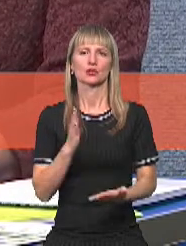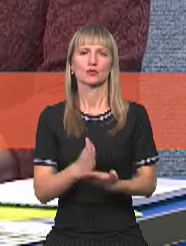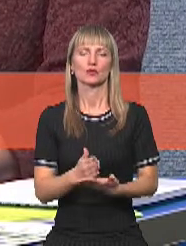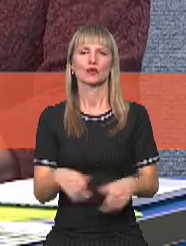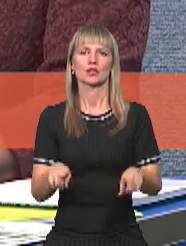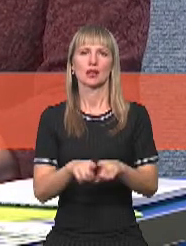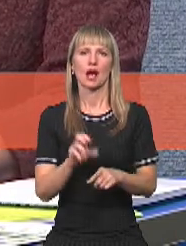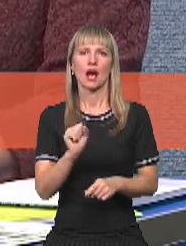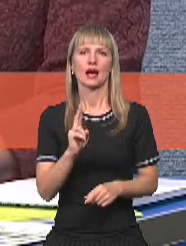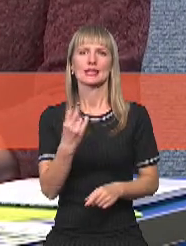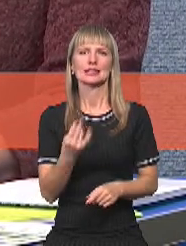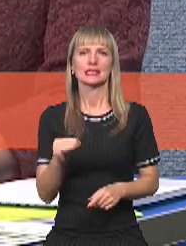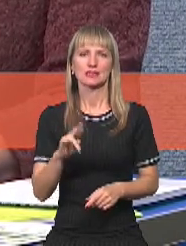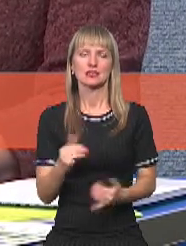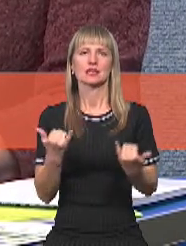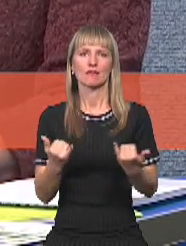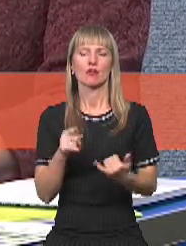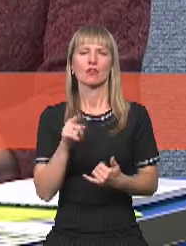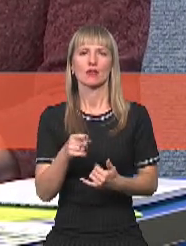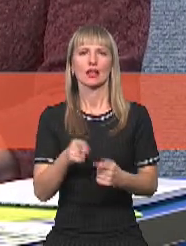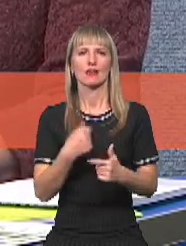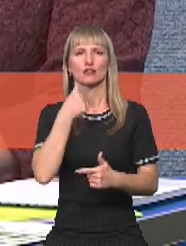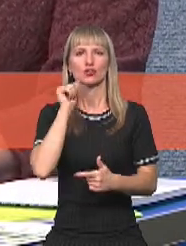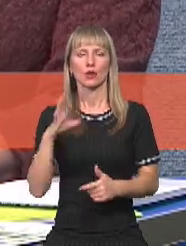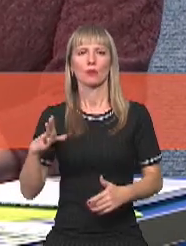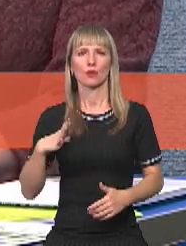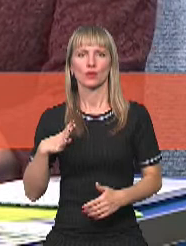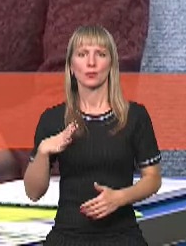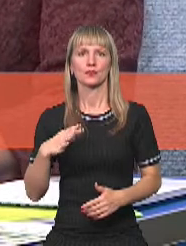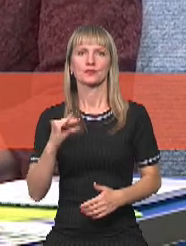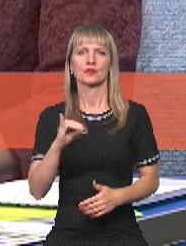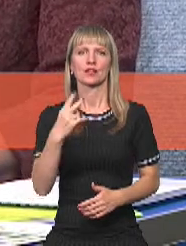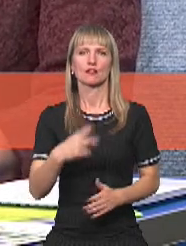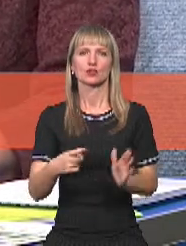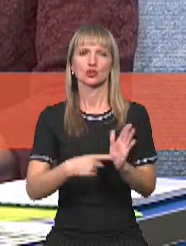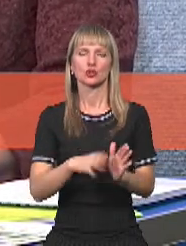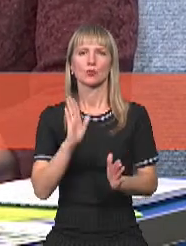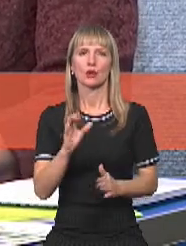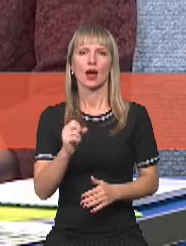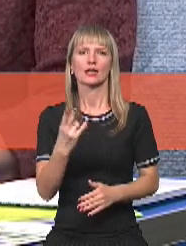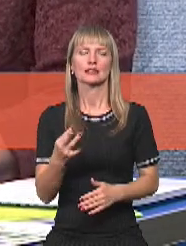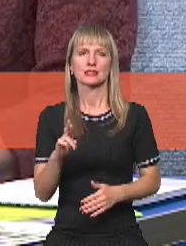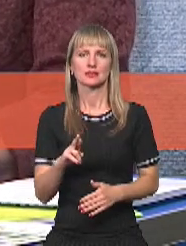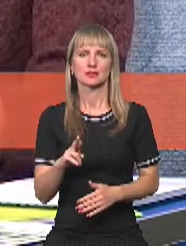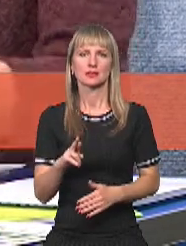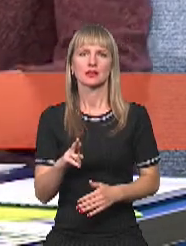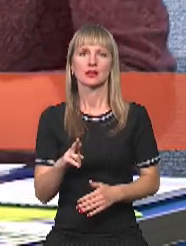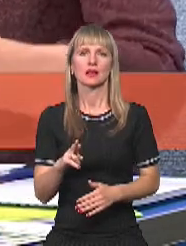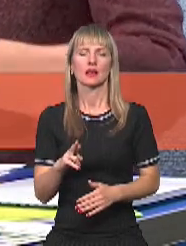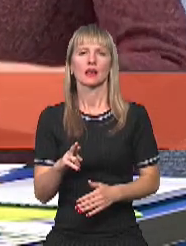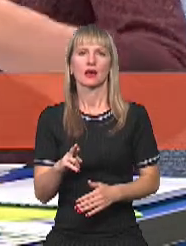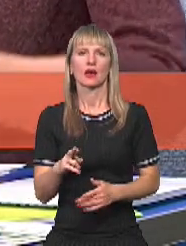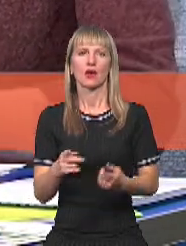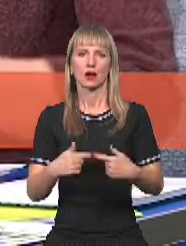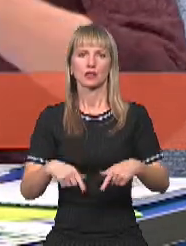вот такая вот акция. И сегодня она или, по-моєму, вчера она уже проходила. І 26-го буде акція велосипедом на роботу. Спільно хабівці